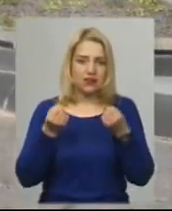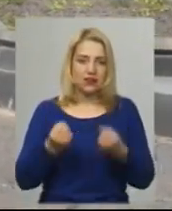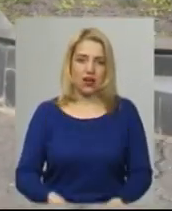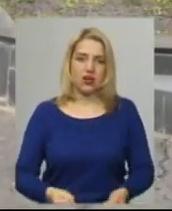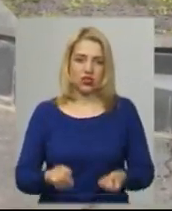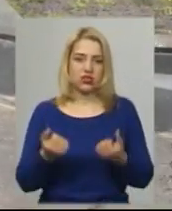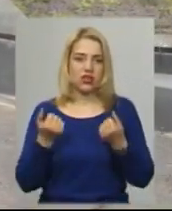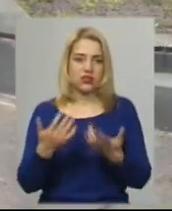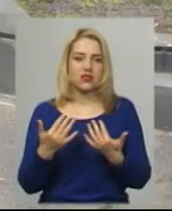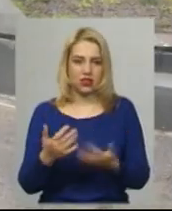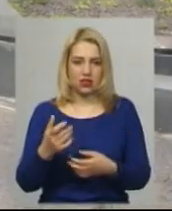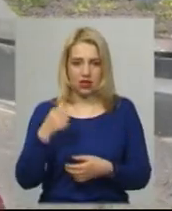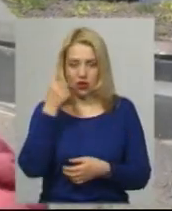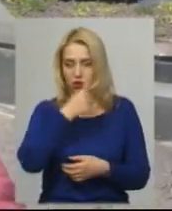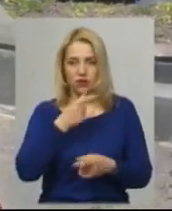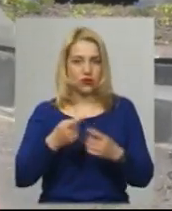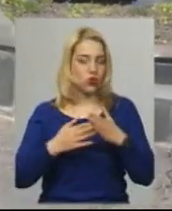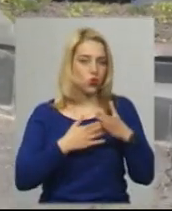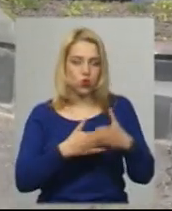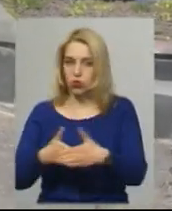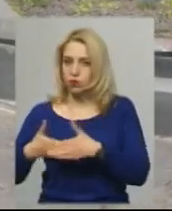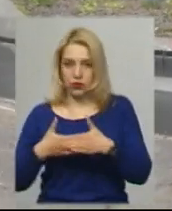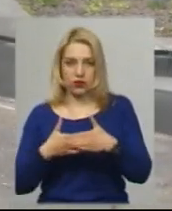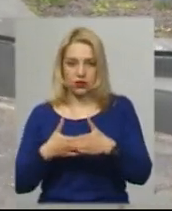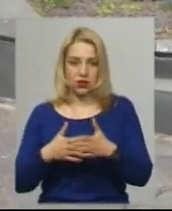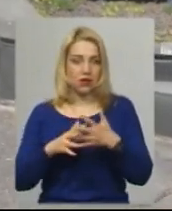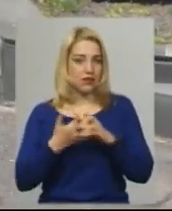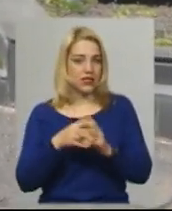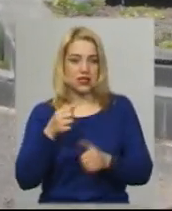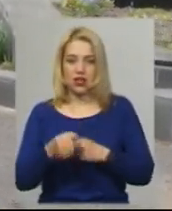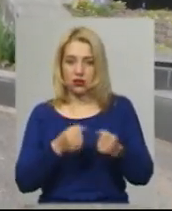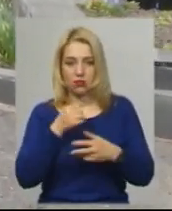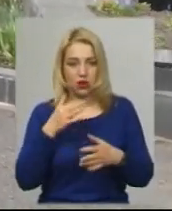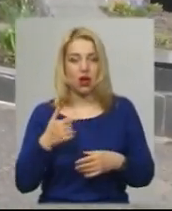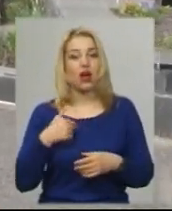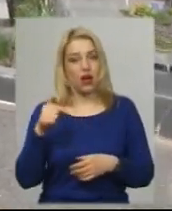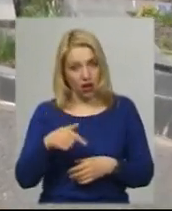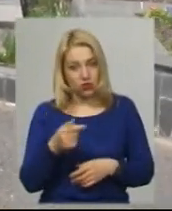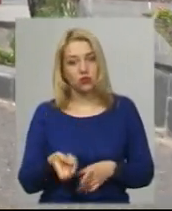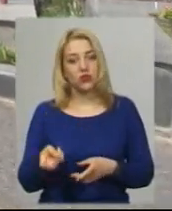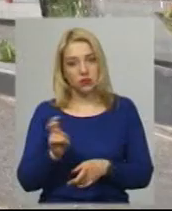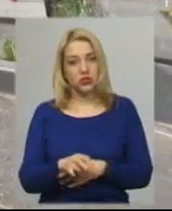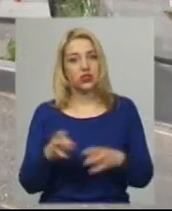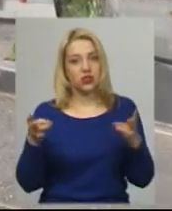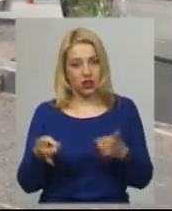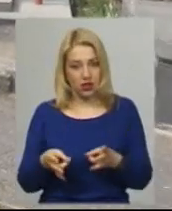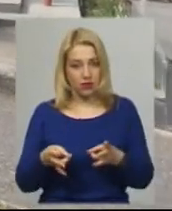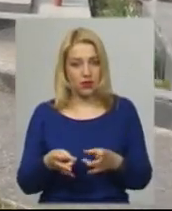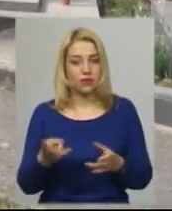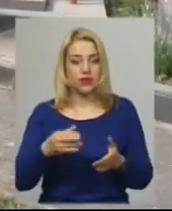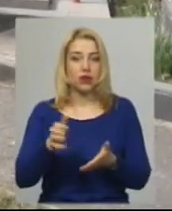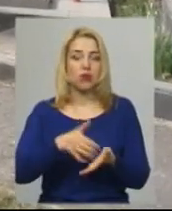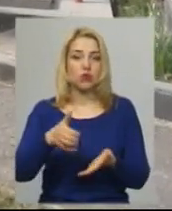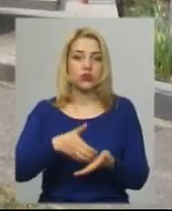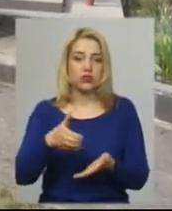років, ну, тупік. В села не добираємося. А сюди прийшли, бо треба посапати. Ви так